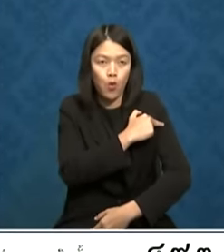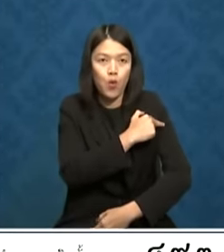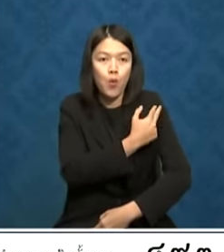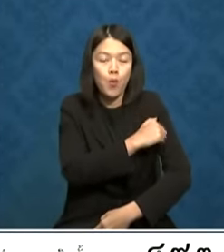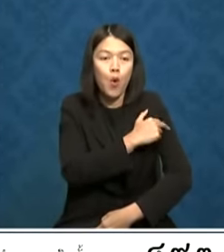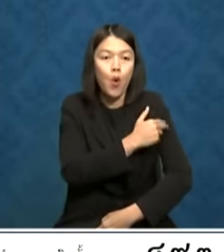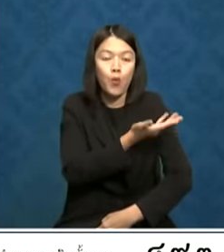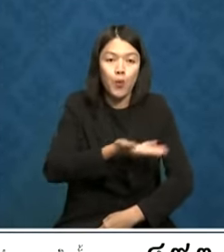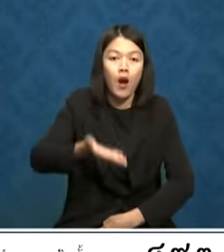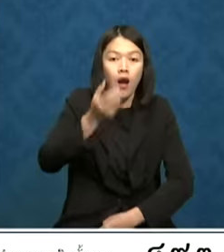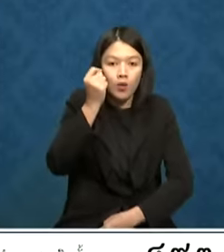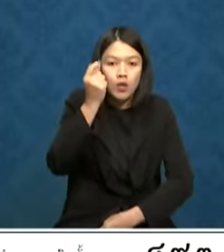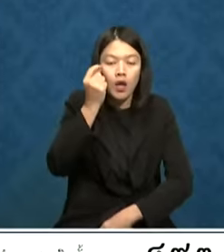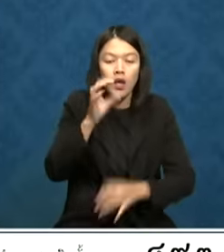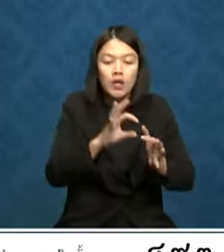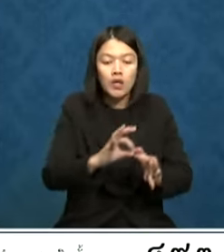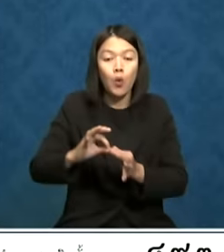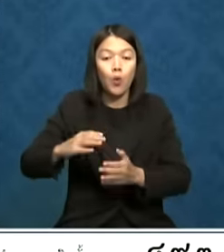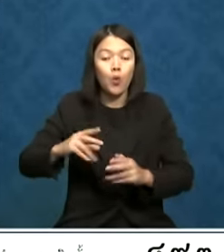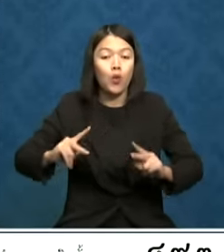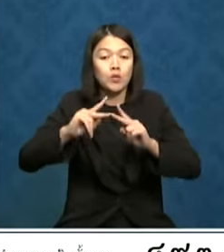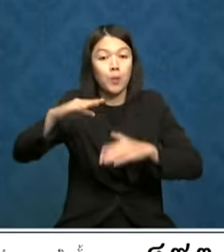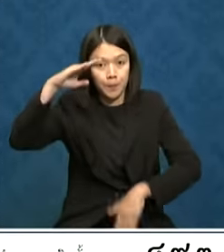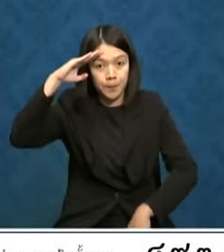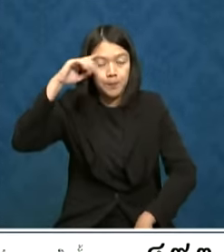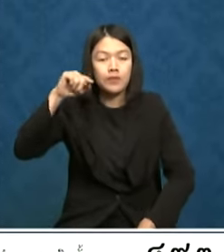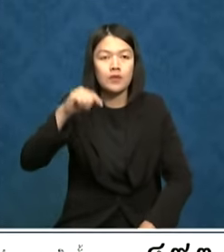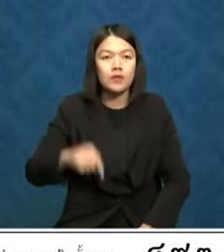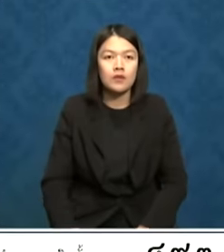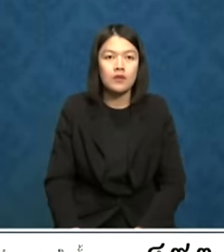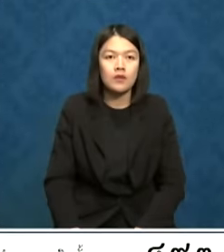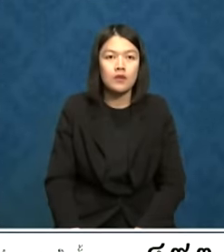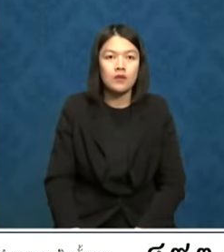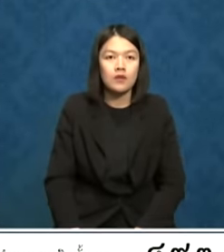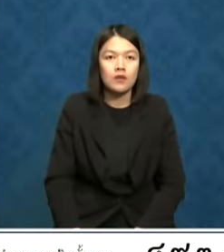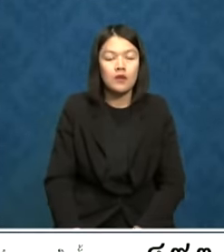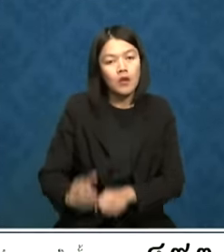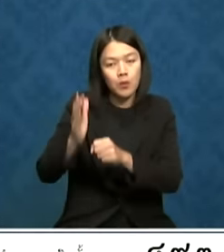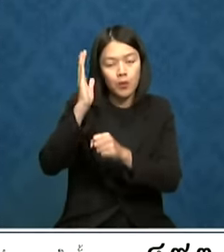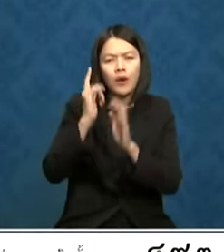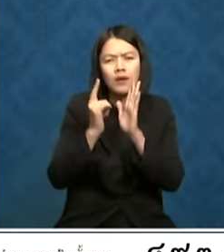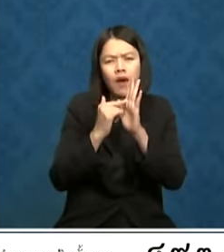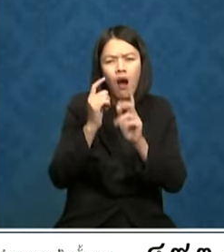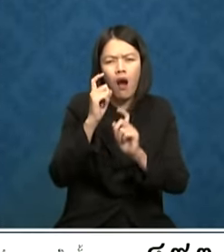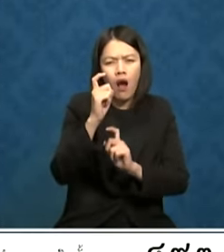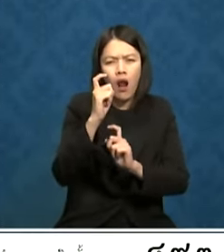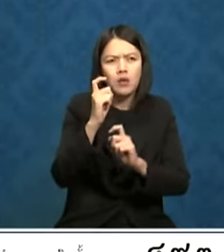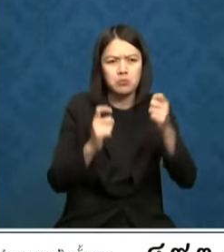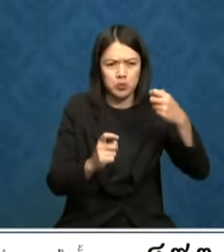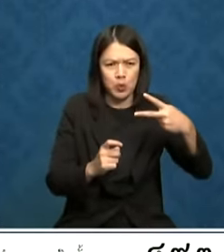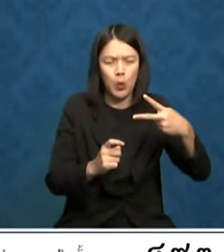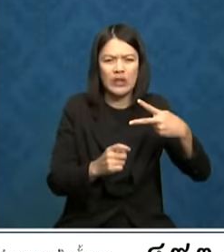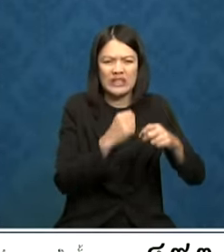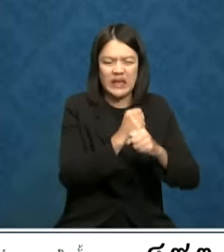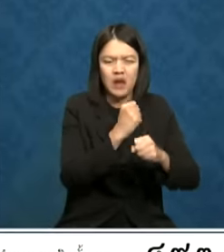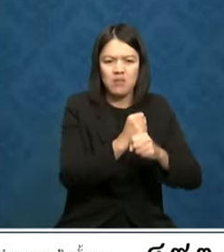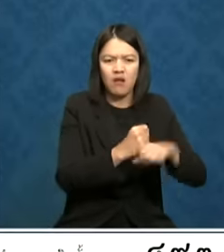ฟังเข้าใจและจะเชื่อมไปที่กระทรวงกะลาโหมในช่วงหลังค่ะดิฉันจะขอเริ่มจากการอภิปรายยาอันตราย 2รายการที่มีการผลิต